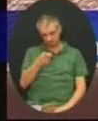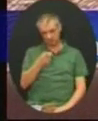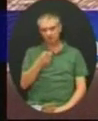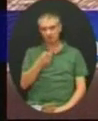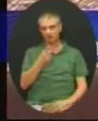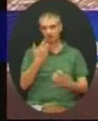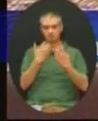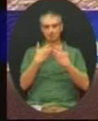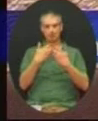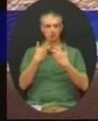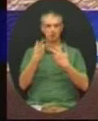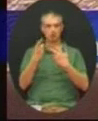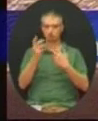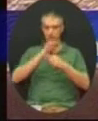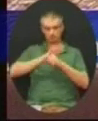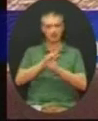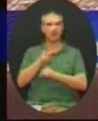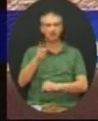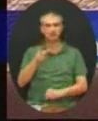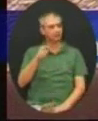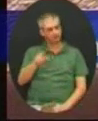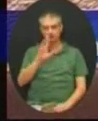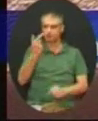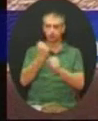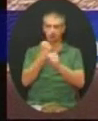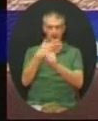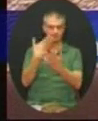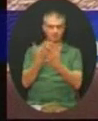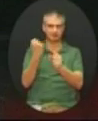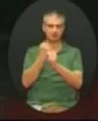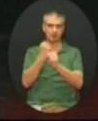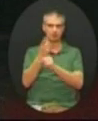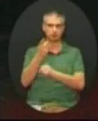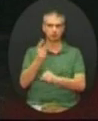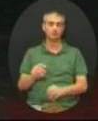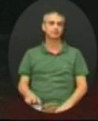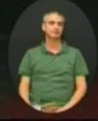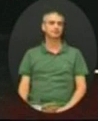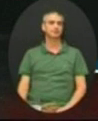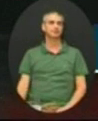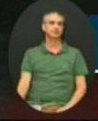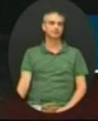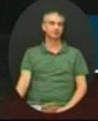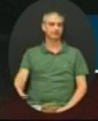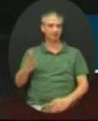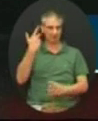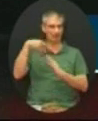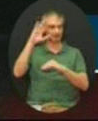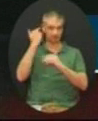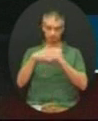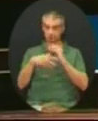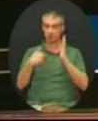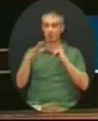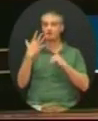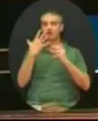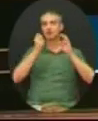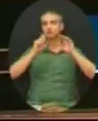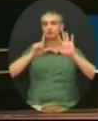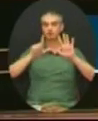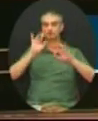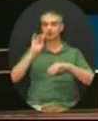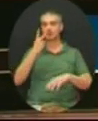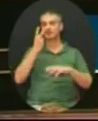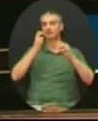המנגנון המקרטיסטי, וזה מה שאתם מציעים לנו לעשות. כן, והייתה הצבעה גם בסוף, נכון? נכון, ברוב של 57